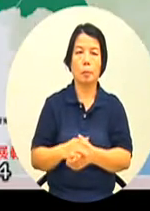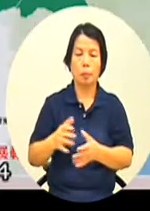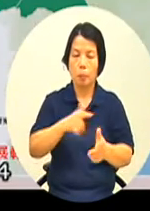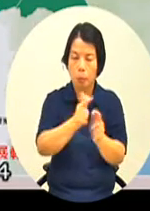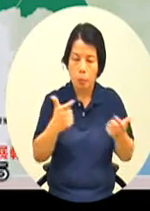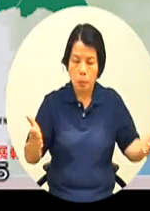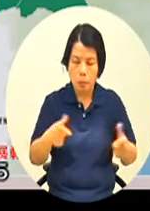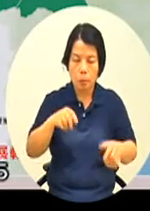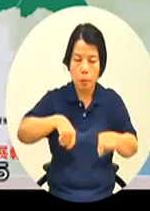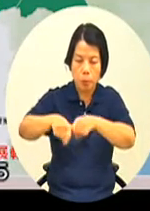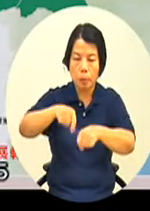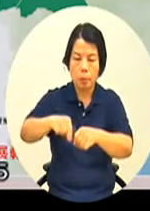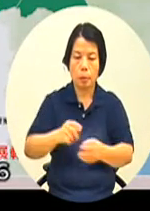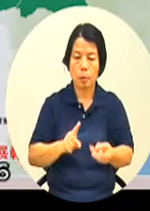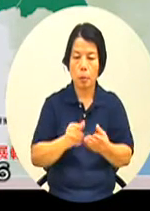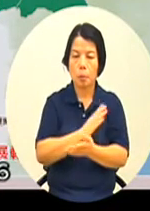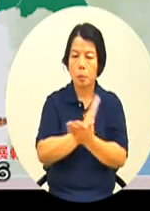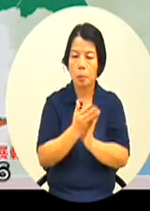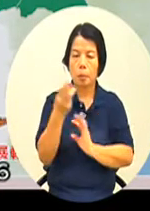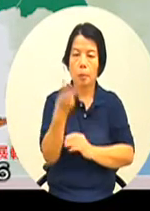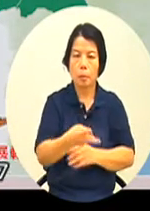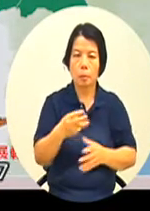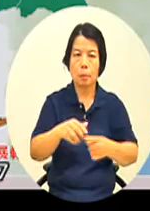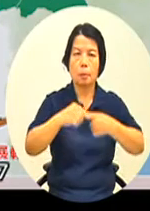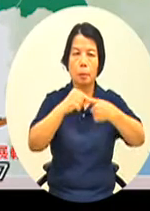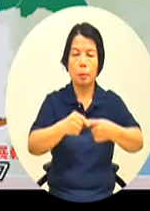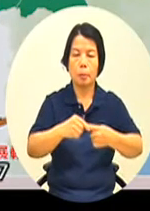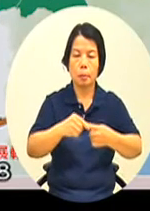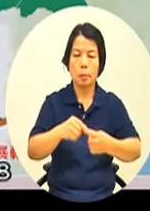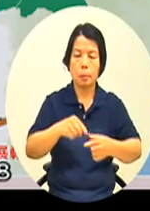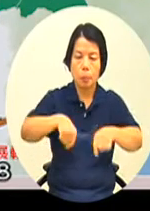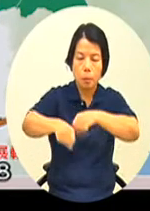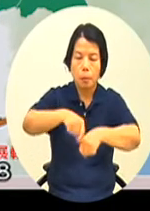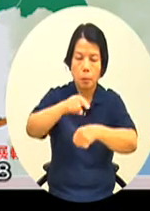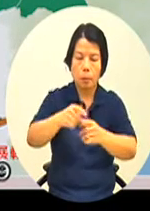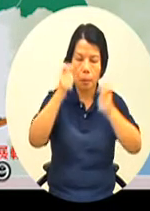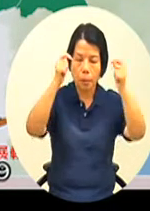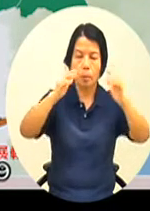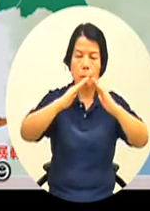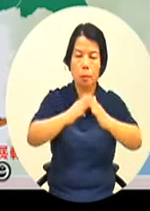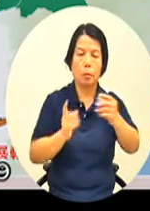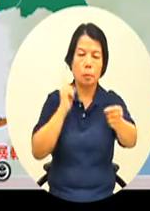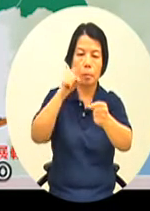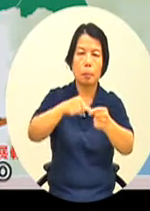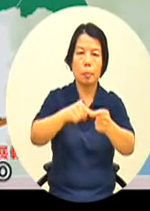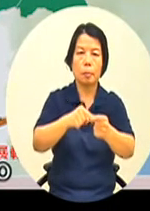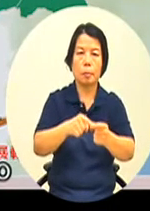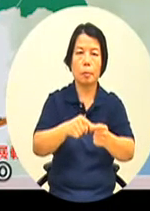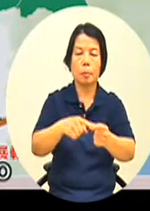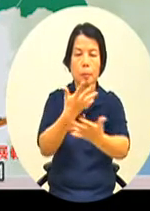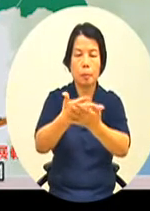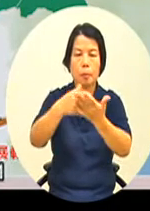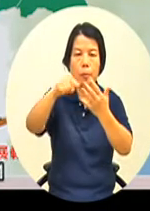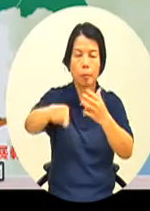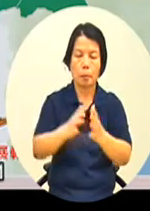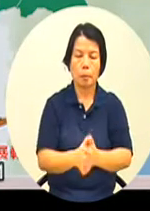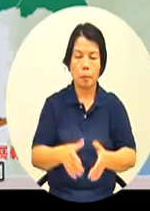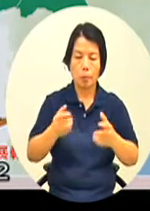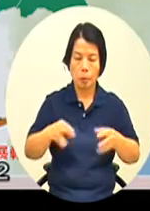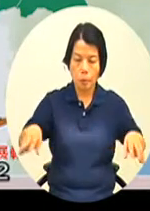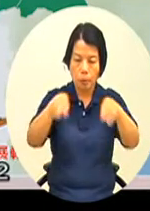分成3项。首先是规划高雄愿景蓝图，我们整合各级处的重要施政，